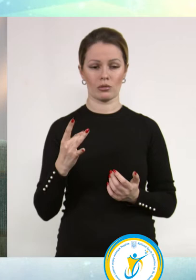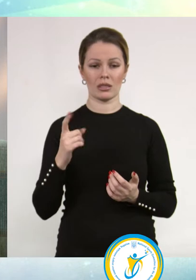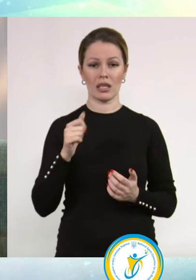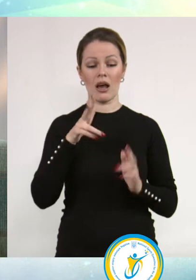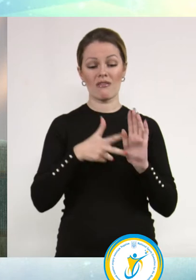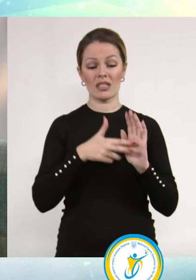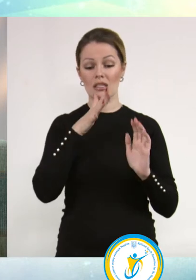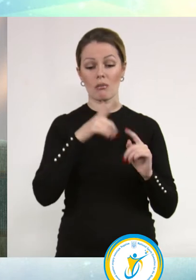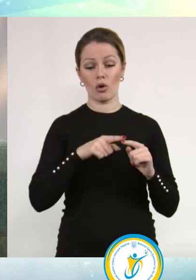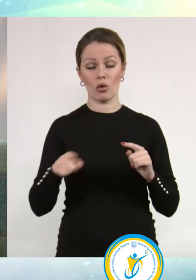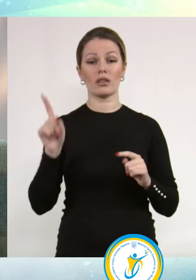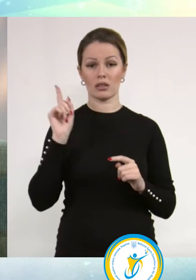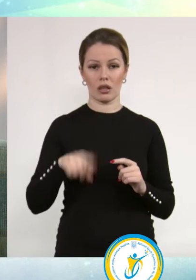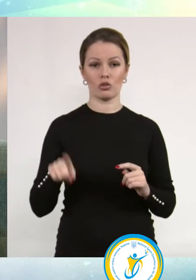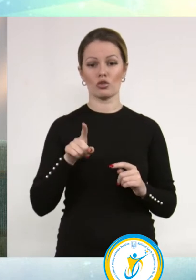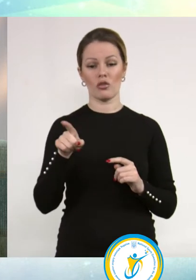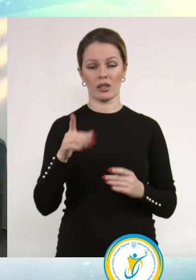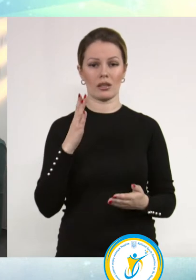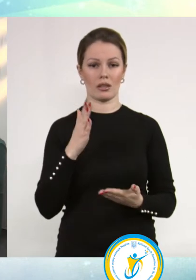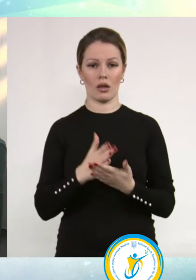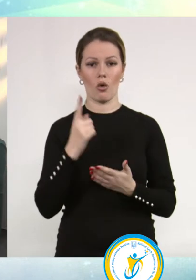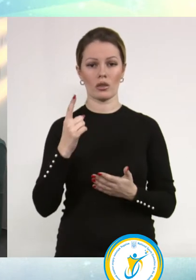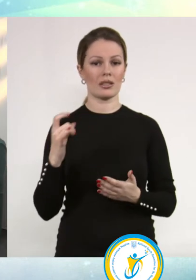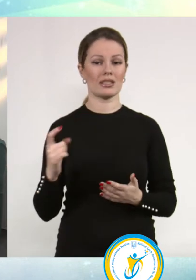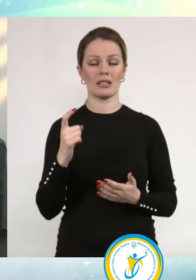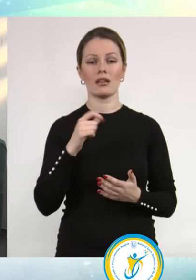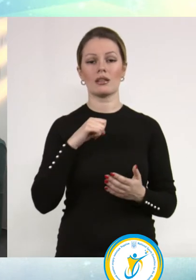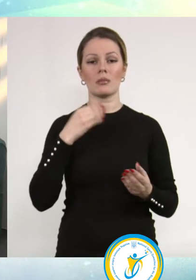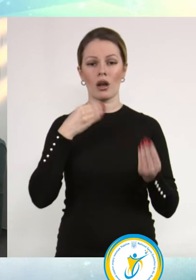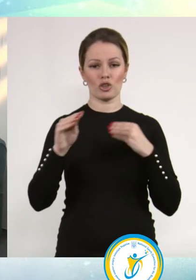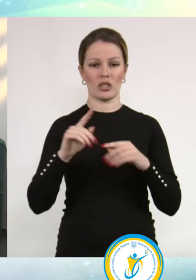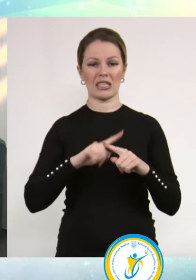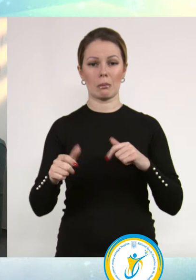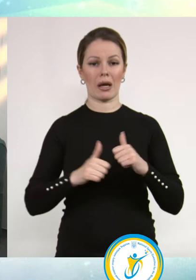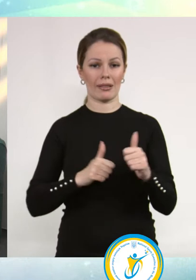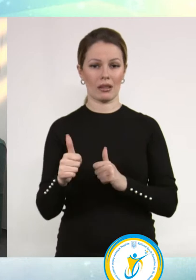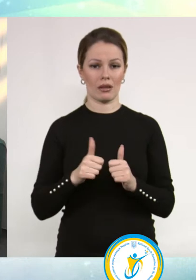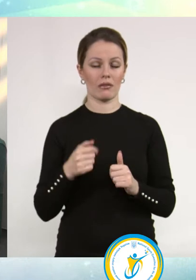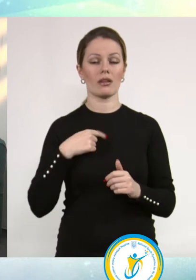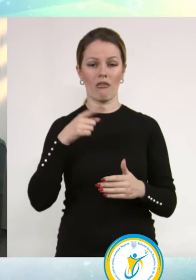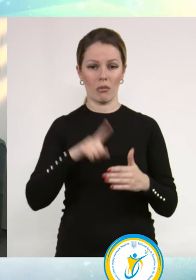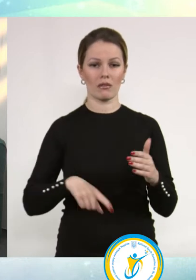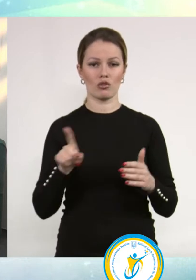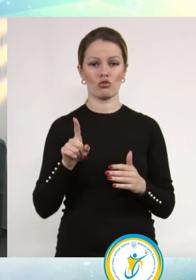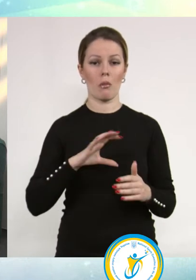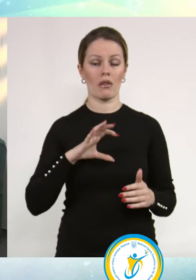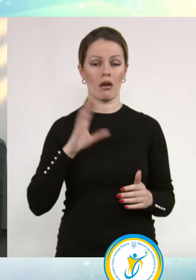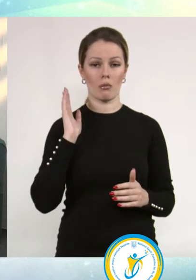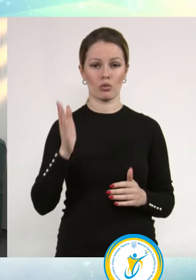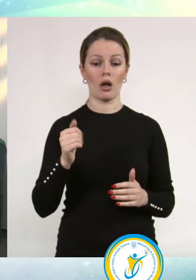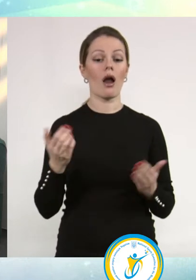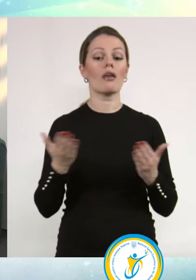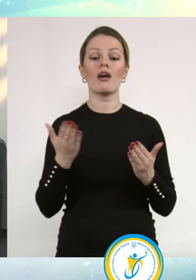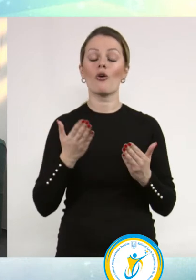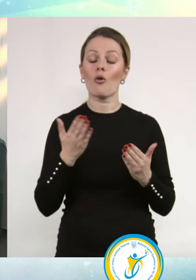8 цих років також, що він є одним із найкращих спринтерів. Тому я впевнена, що медаль буде, а якого